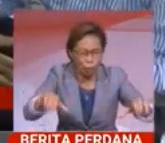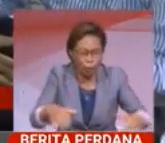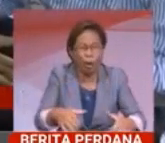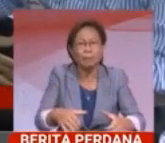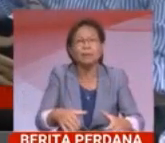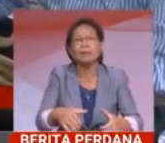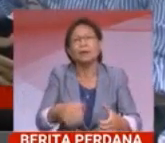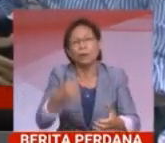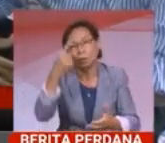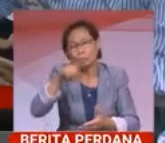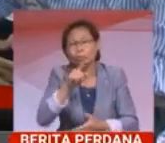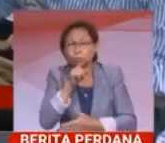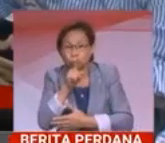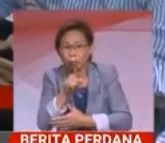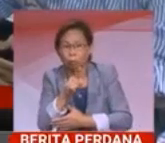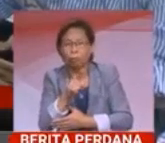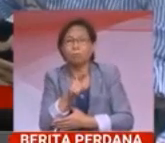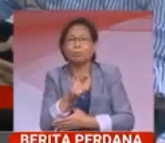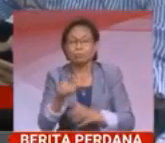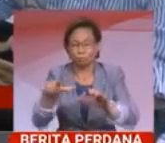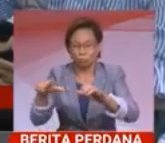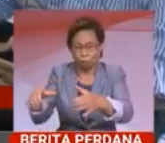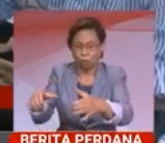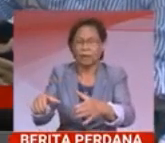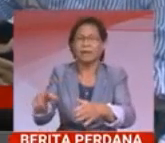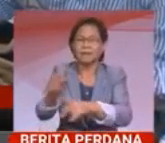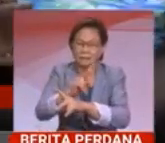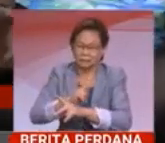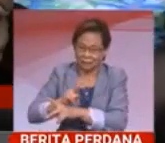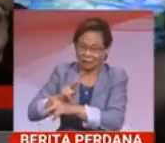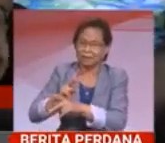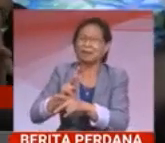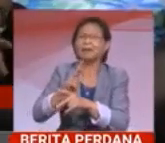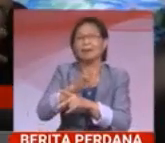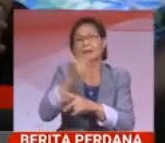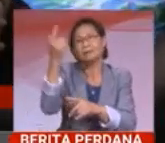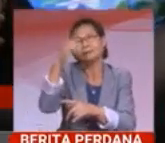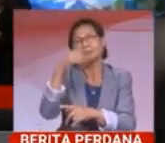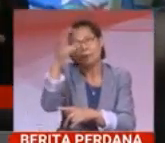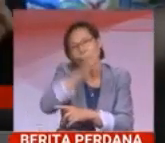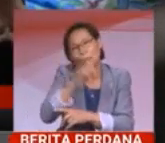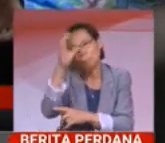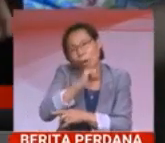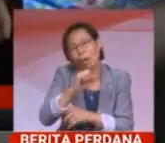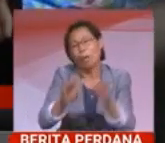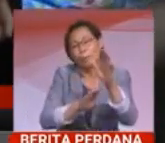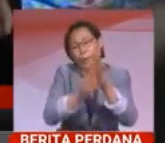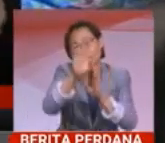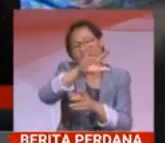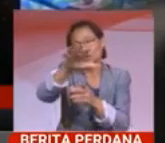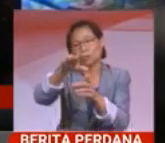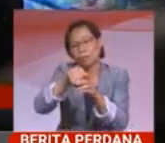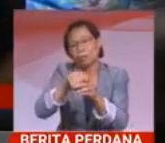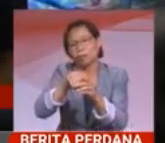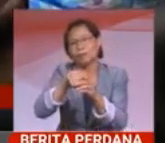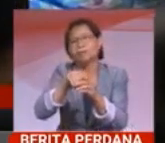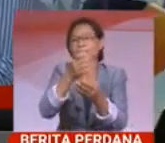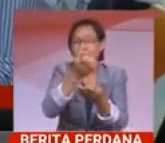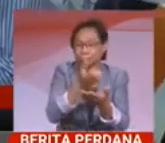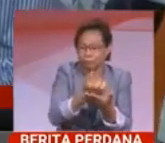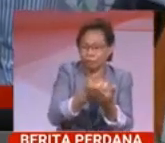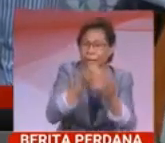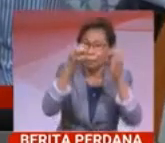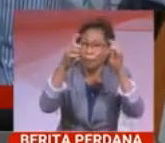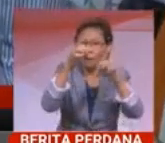berkaitan dalam memastikan nasib golongan ini terbela dan tidak ketinggalan dalam arus pembangunan merangkumi aspek ekonomi